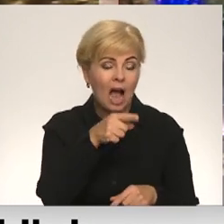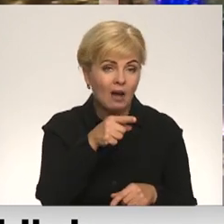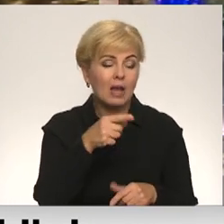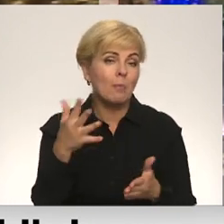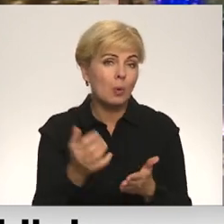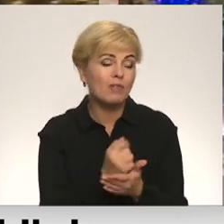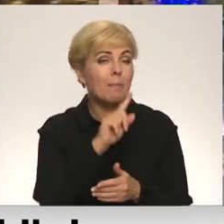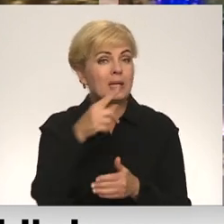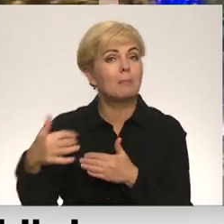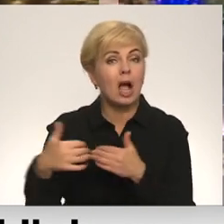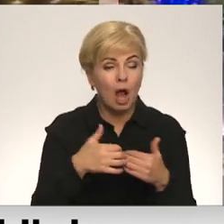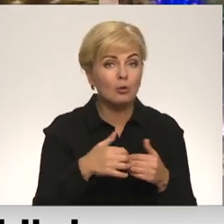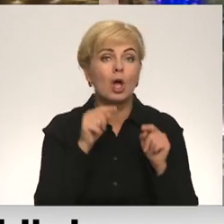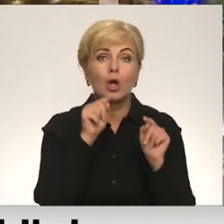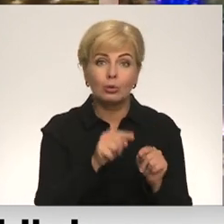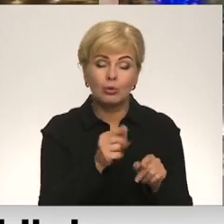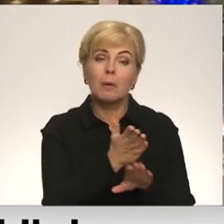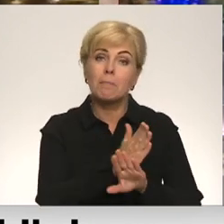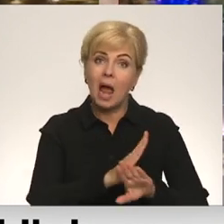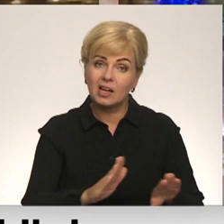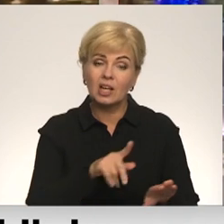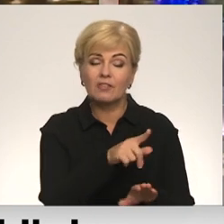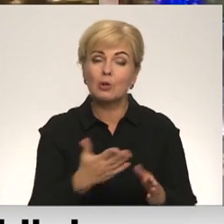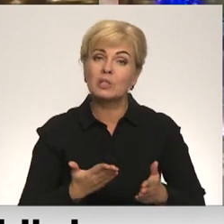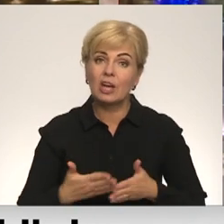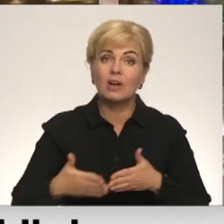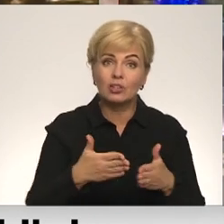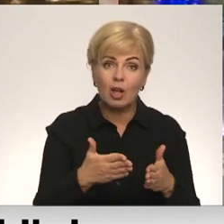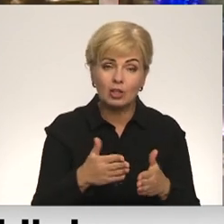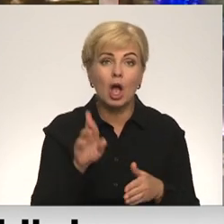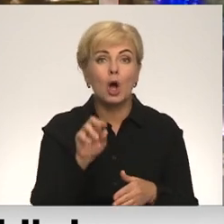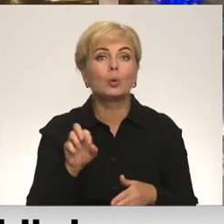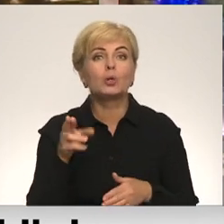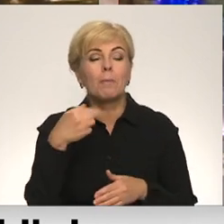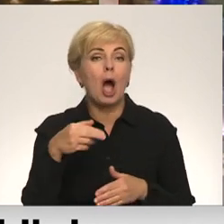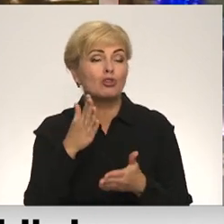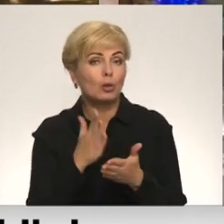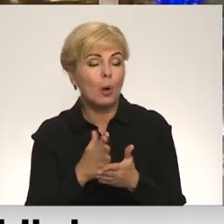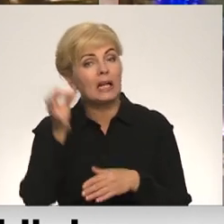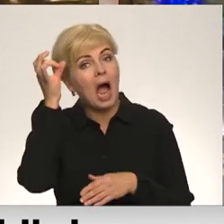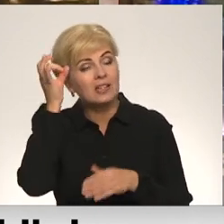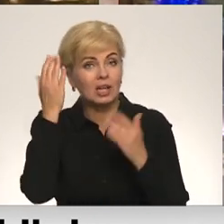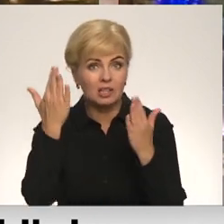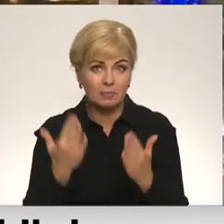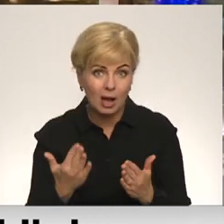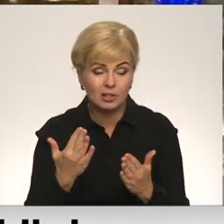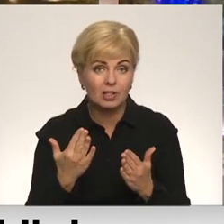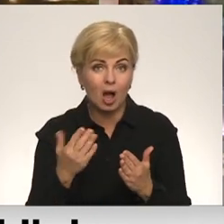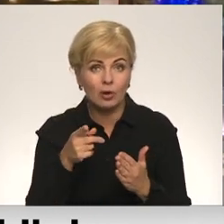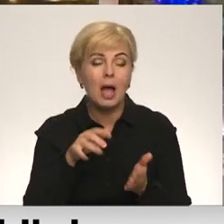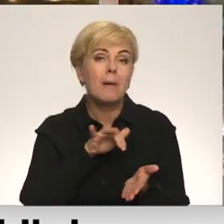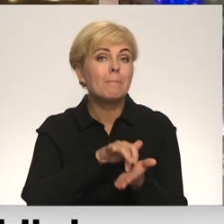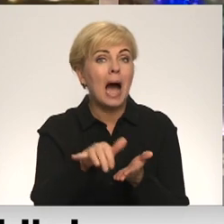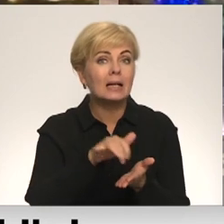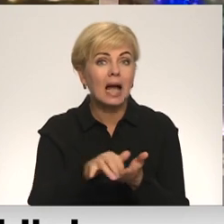uzvarētas pirmās kaujas un tur arī beidzies viņa dzīves ceļš. Šodien Rudbāžos notika vairāk atceres pasākumi, viens no tiem pārgājiens